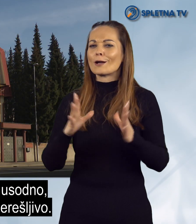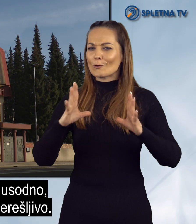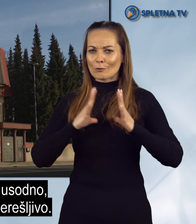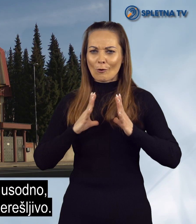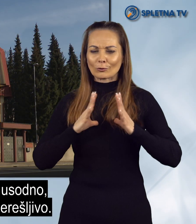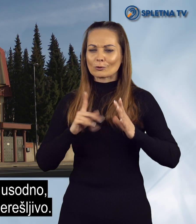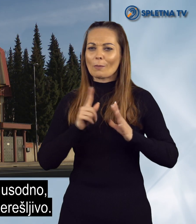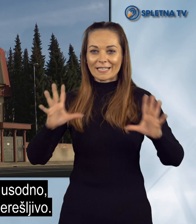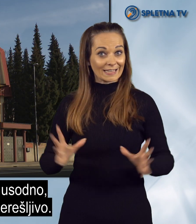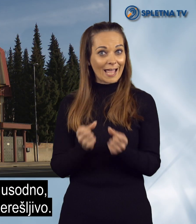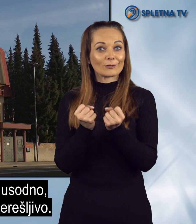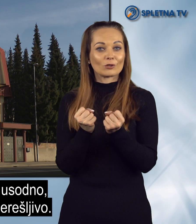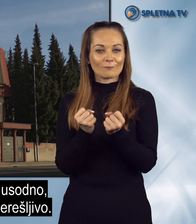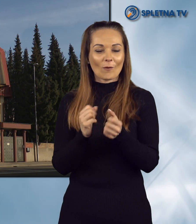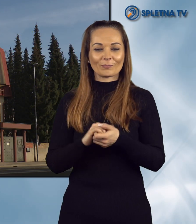ni nerešljivo.